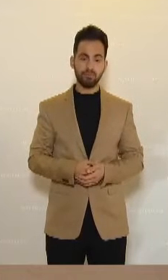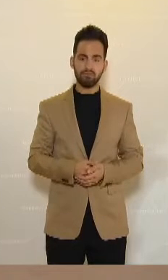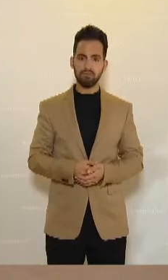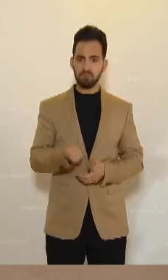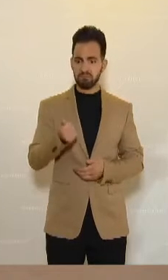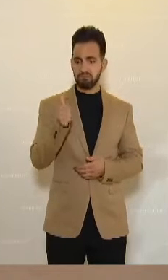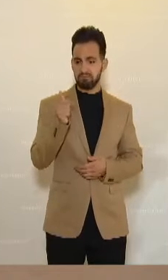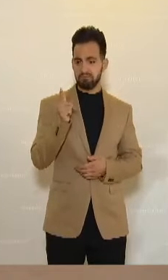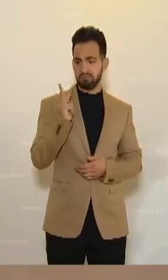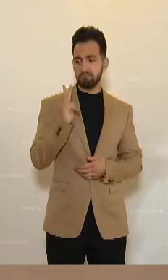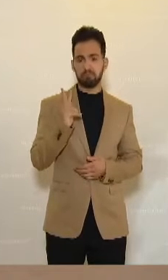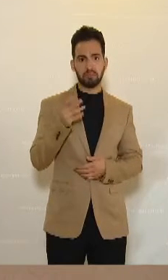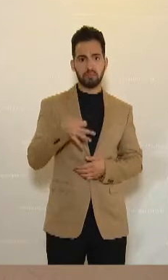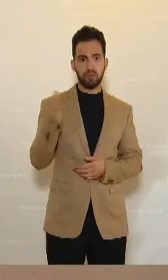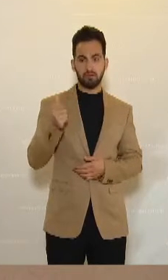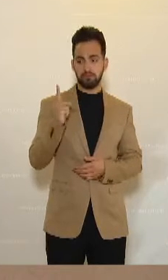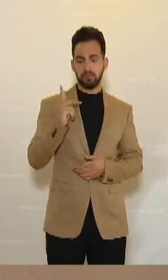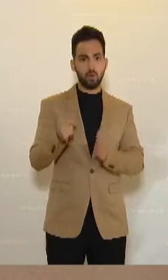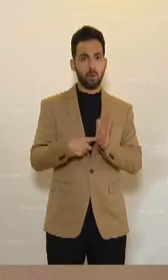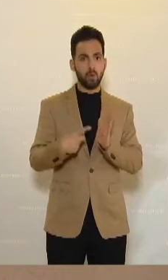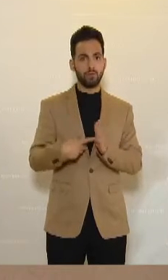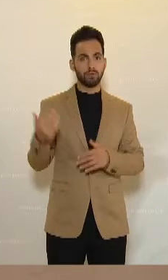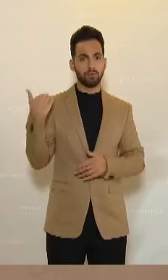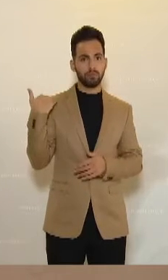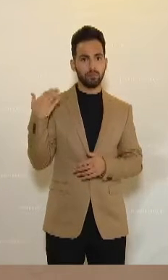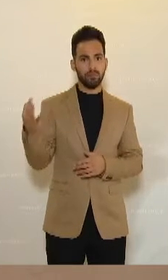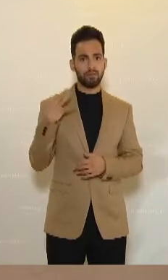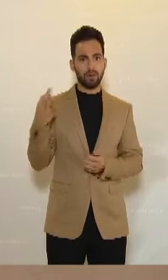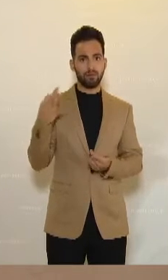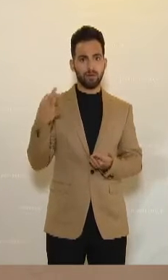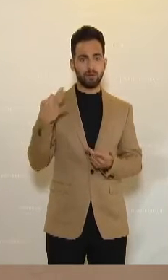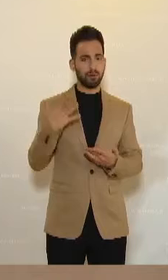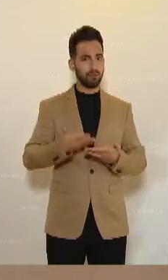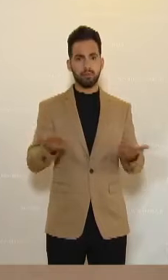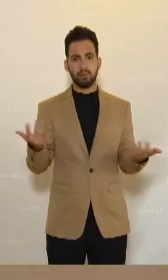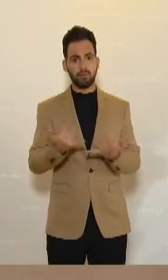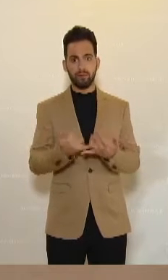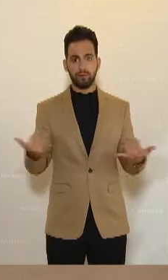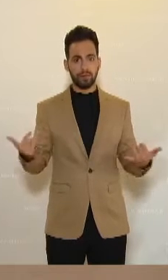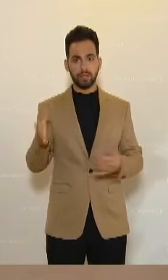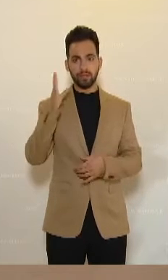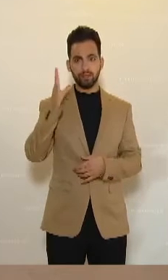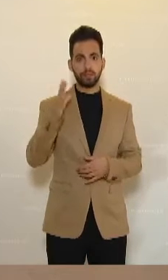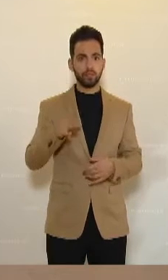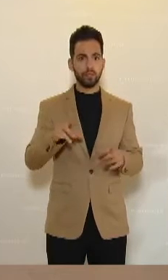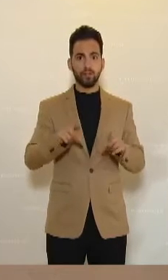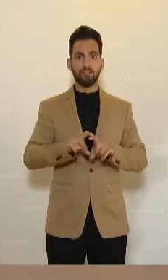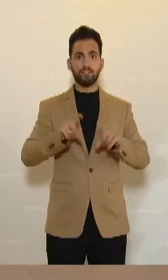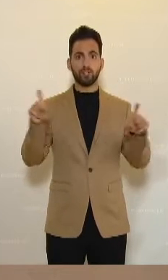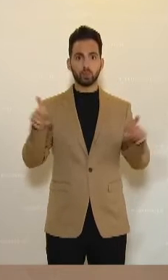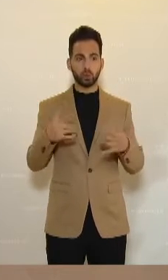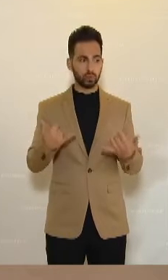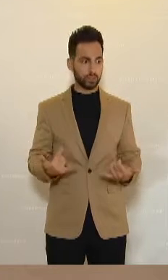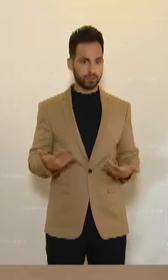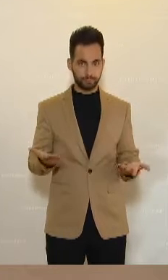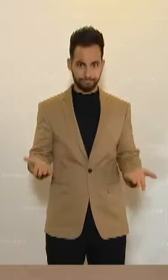letzten Tagen oft gefragt worden, wie werden wir diese Verschuldung, die jetzt durchaus